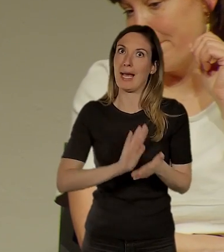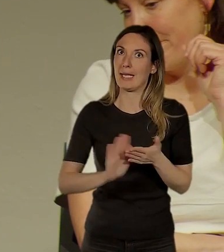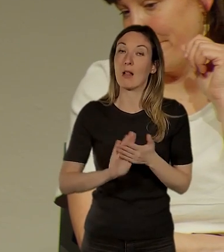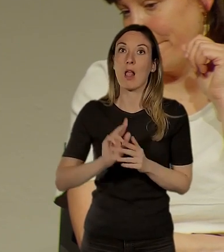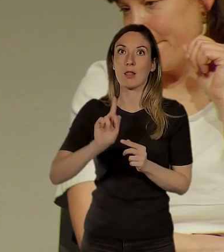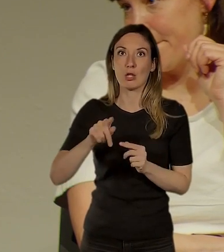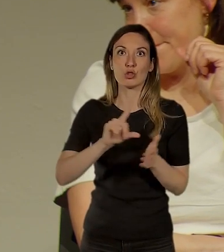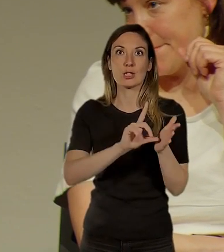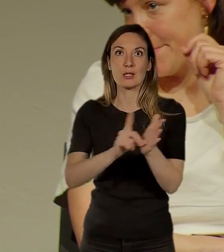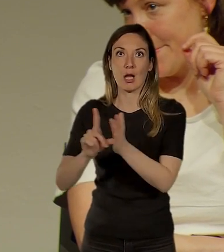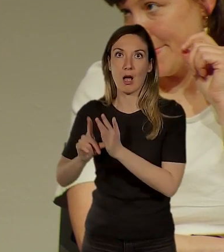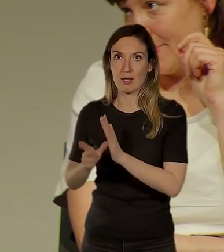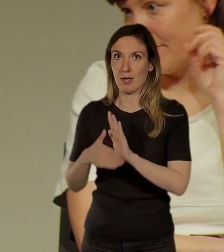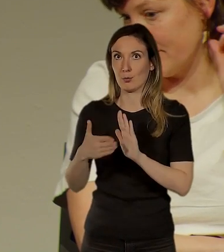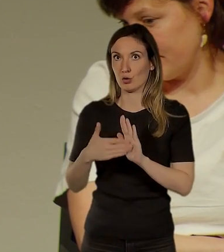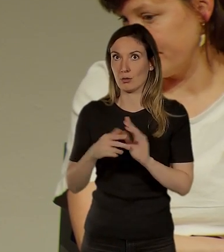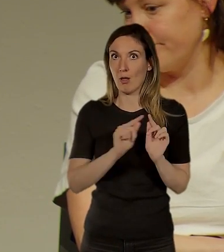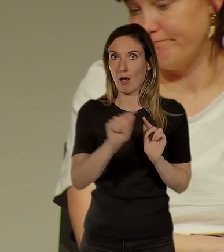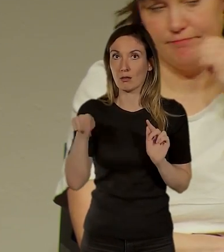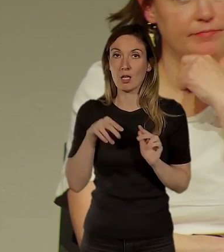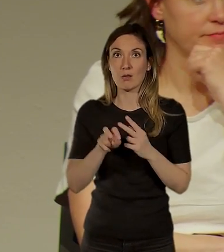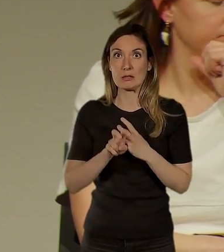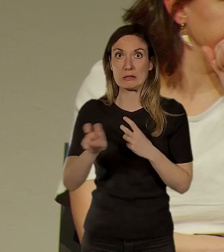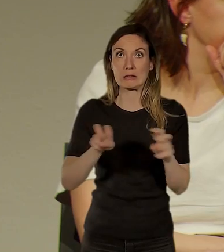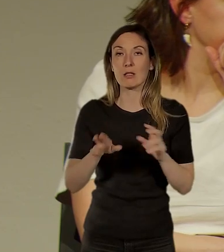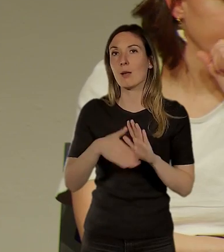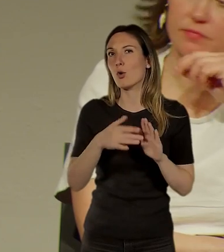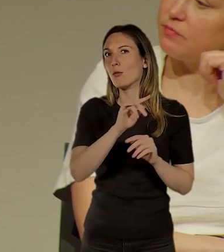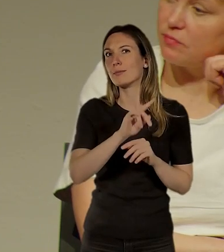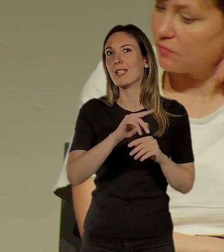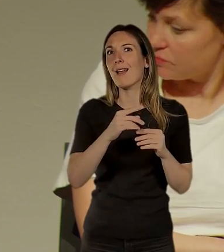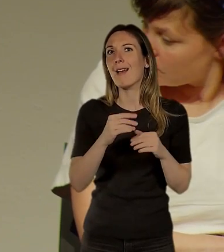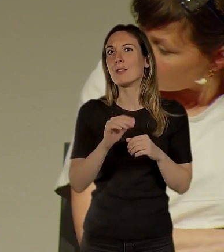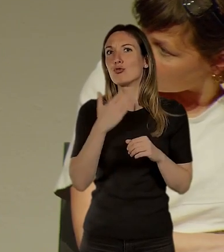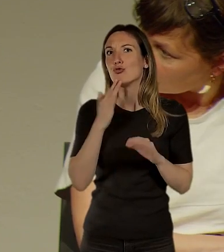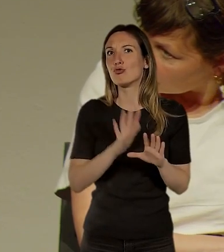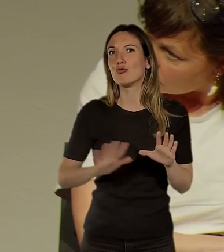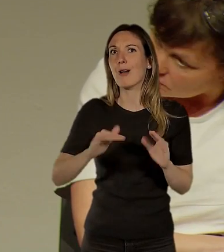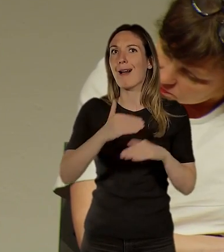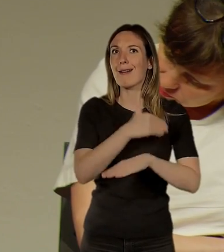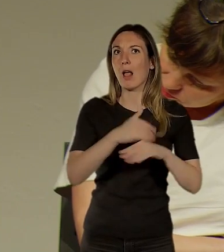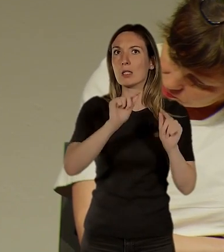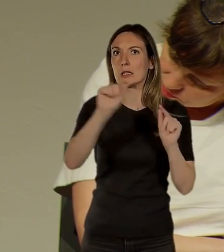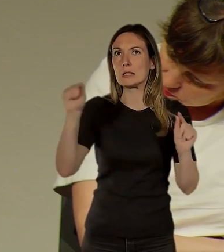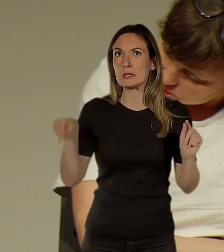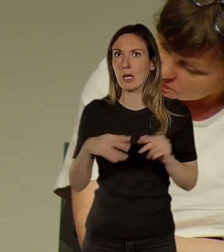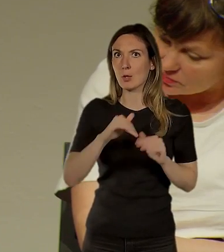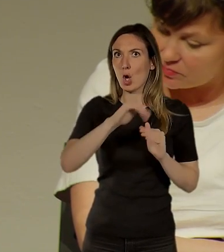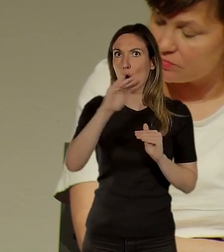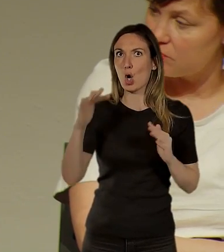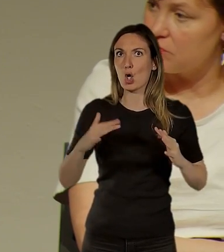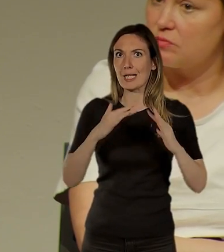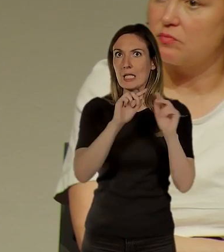regionech, řekněme, příhraničních, kde jsou jako horské oblasti a ten dojezd je tam jiný a nemají tam třeba